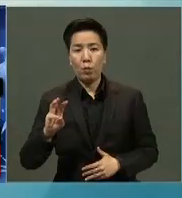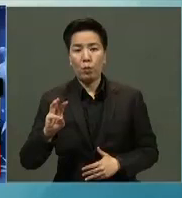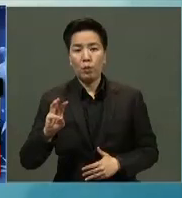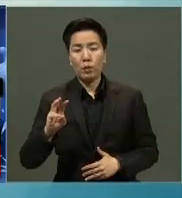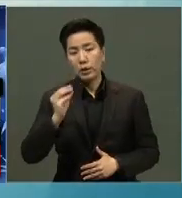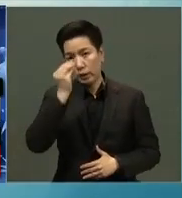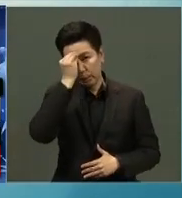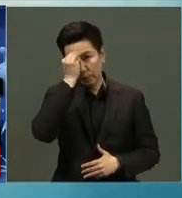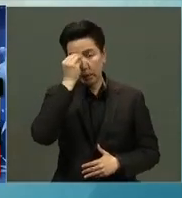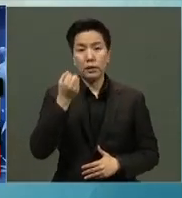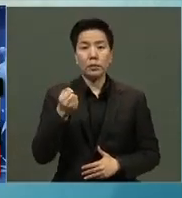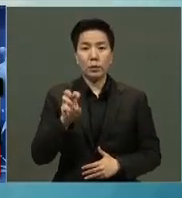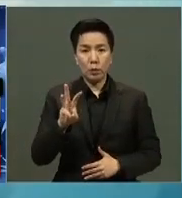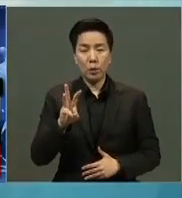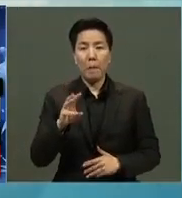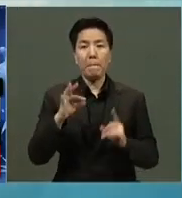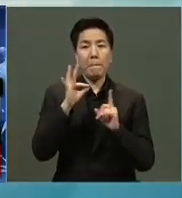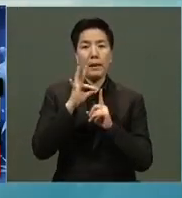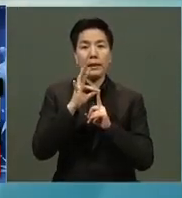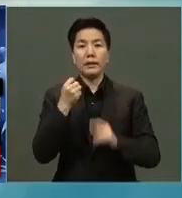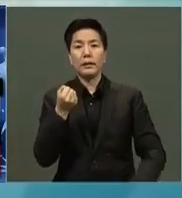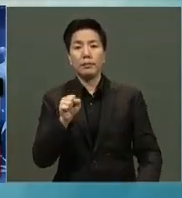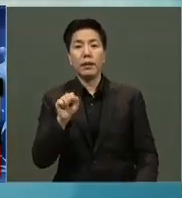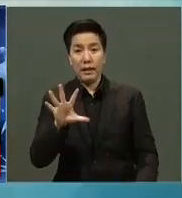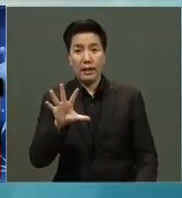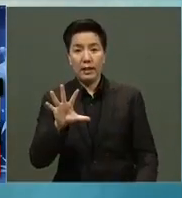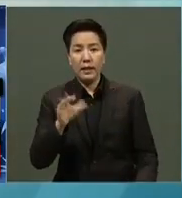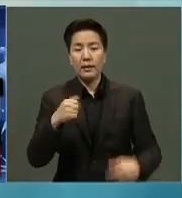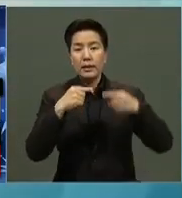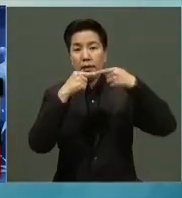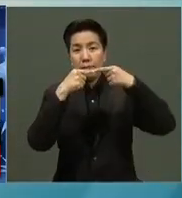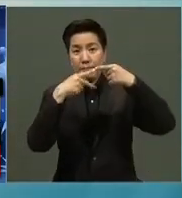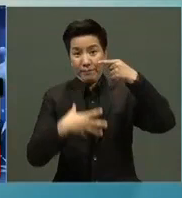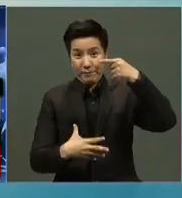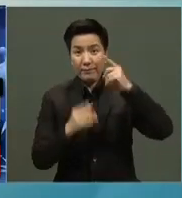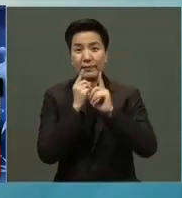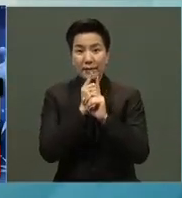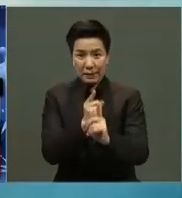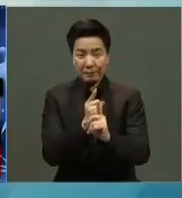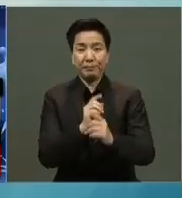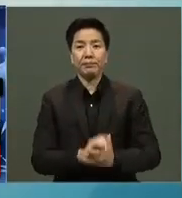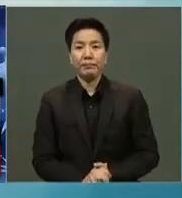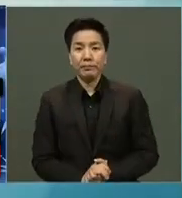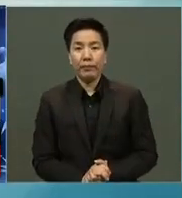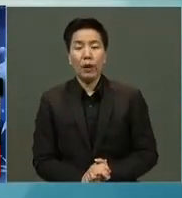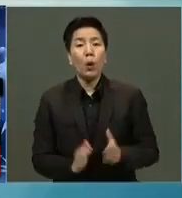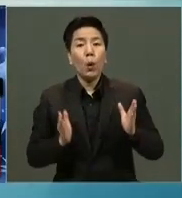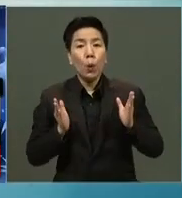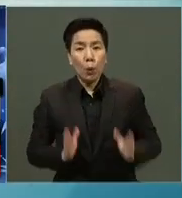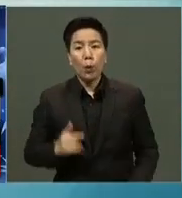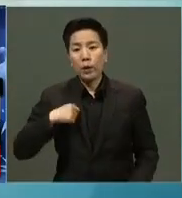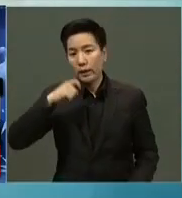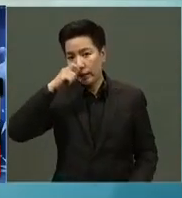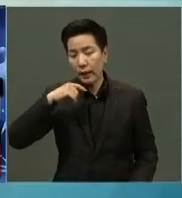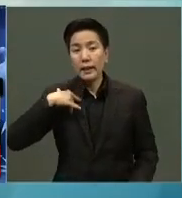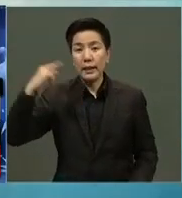เอ่ออายี่ปุ่น 16แล้วก็ปากีสถาน 15ได้เรียงมาตามนี้นะครับส่วนคนไทยที่กลับมา